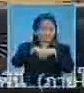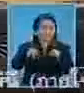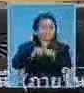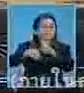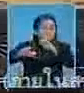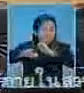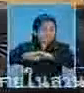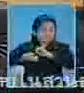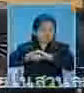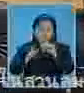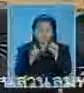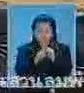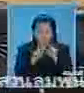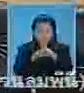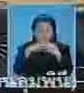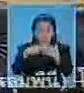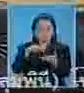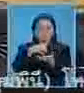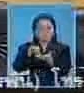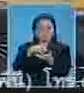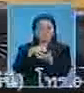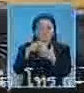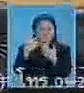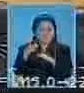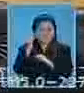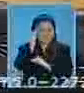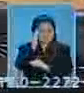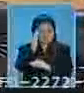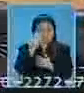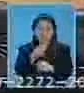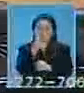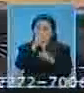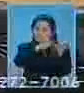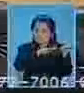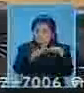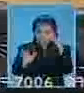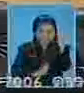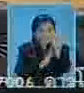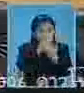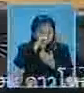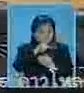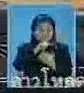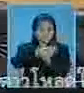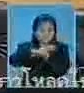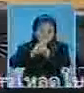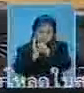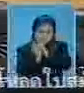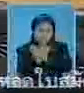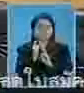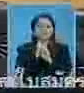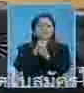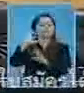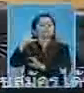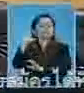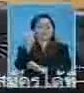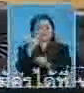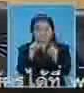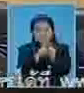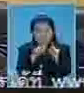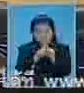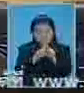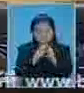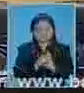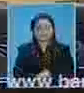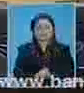ครู่ก็ล้วนแล้วแต่สะท้อนให้เห็นถึงความพร้อมของเราในการปรับเข้าสู่ความเปลี่ยนแปลงของโลกและความเปลี่ยน